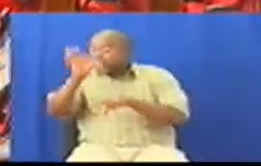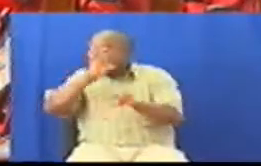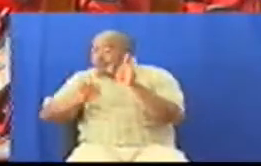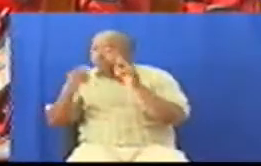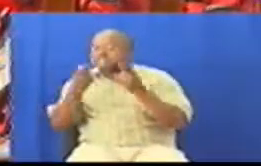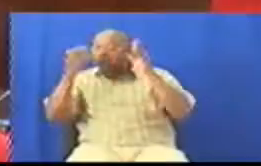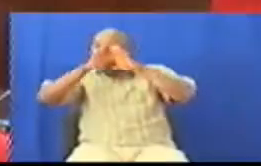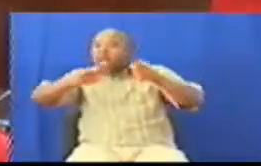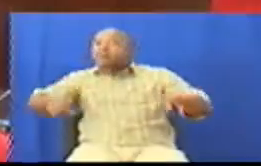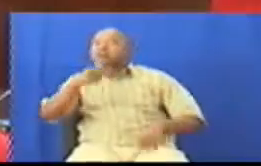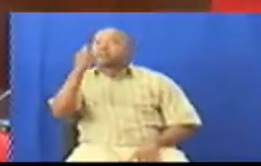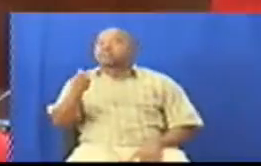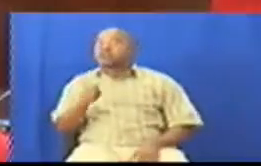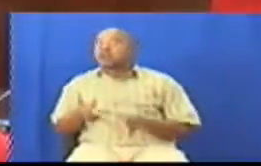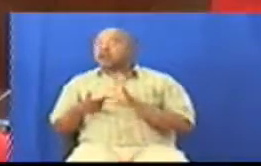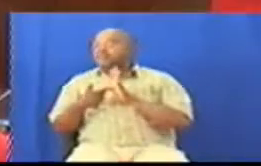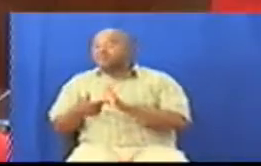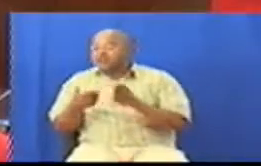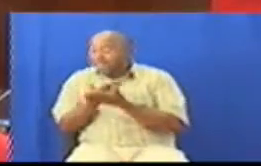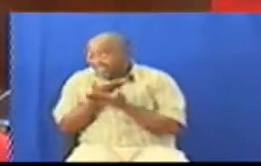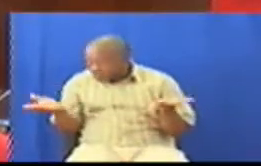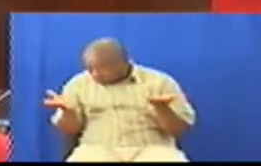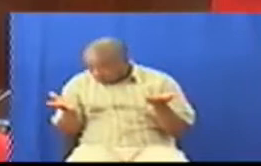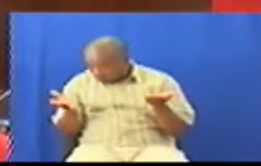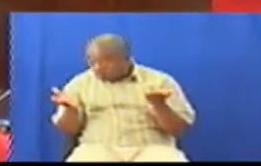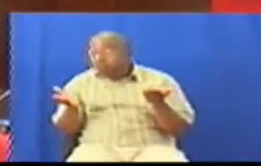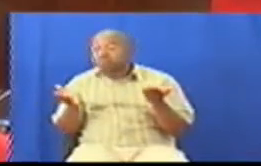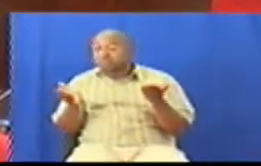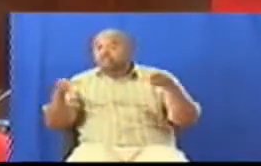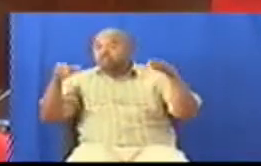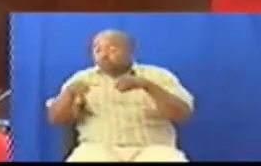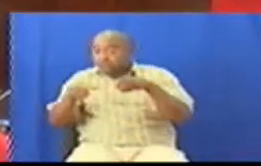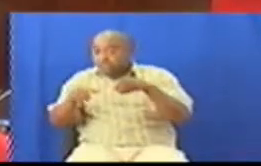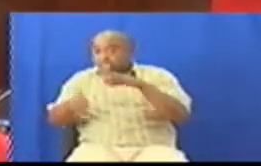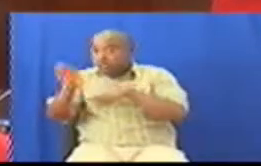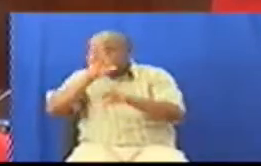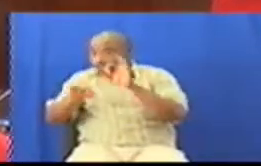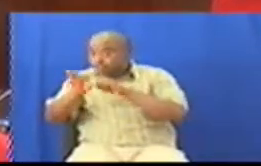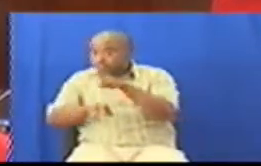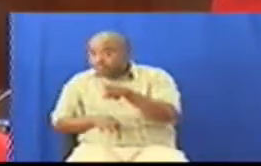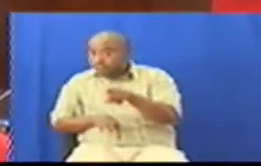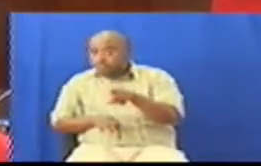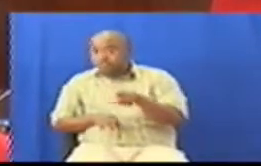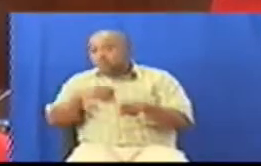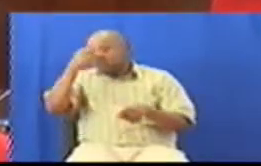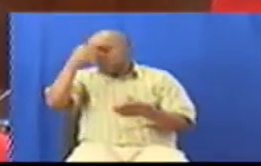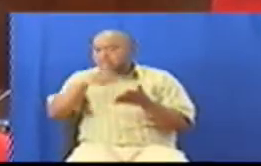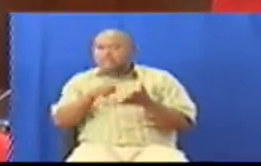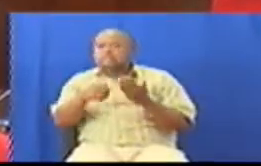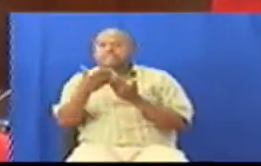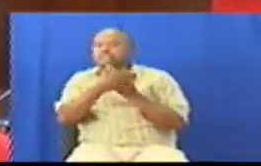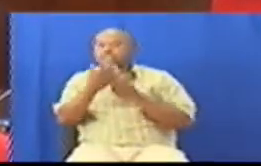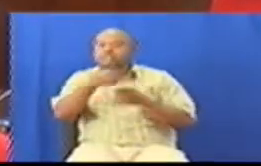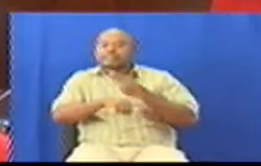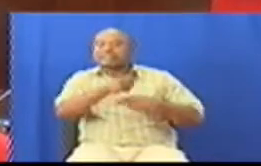hii. Bila kuwa na tume ya uchaguzi, yani dakika 7 tu mimi nimeongea. Bila kuwa na tume ya uchaguzi, tunatelekea nchi katika